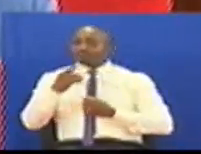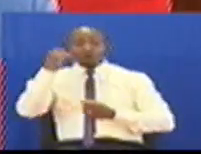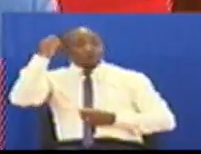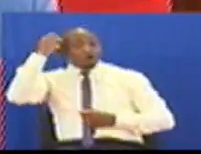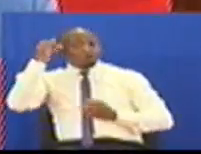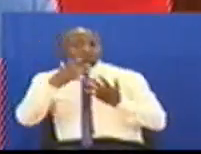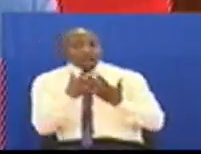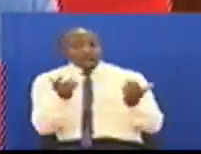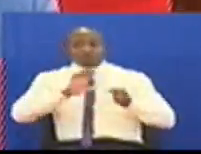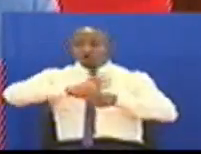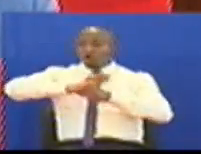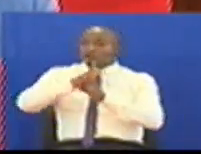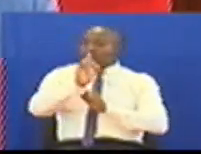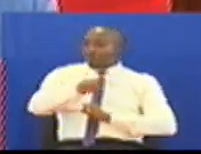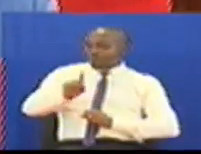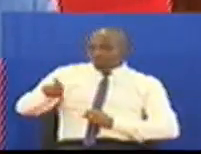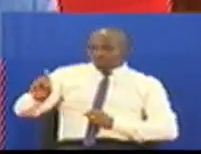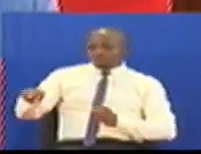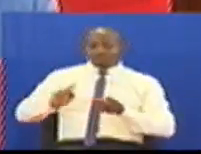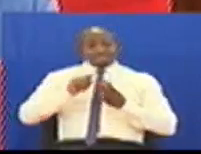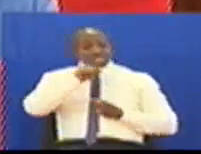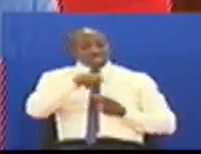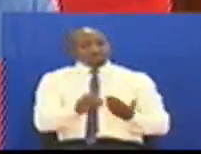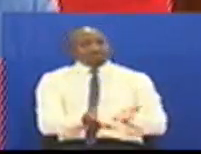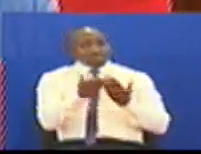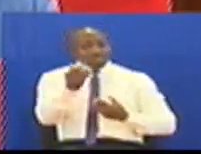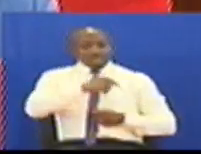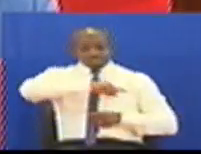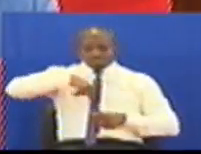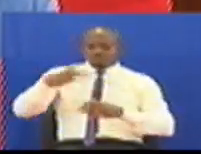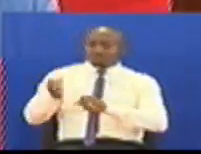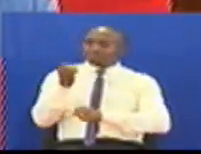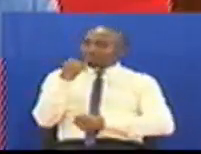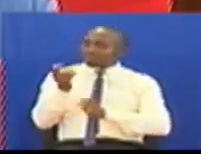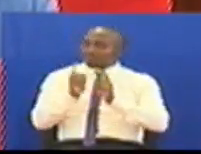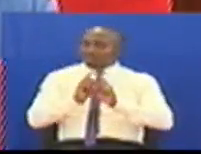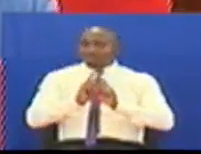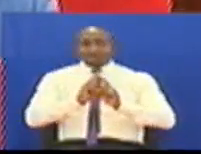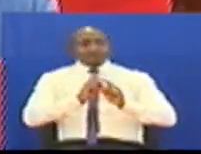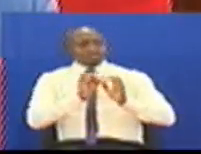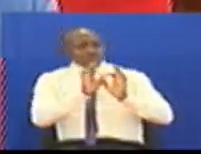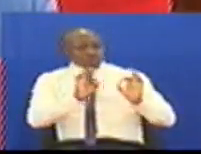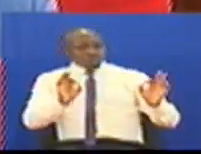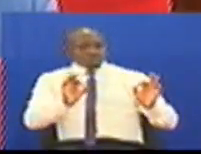wangapi wapo. Hiyo inatusaidia sisi kutokupata taarifa mbalimbali kutokupata taarifa ambazo